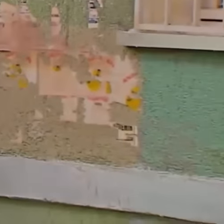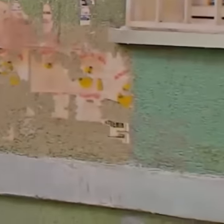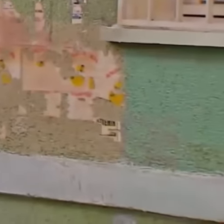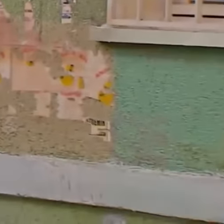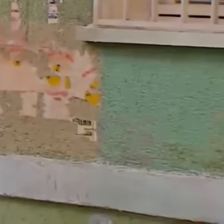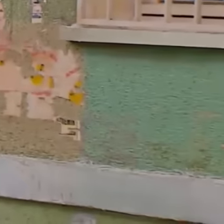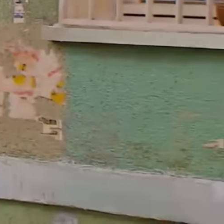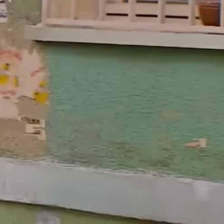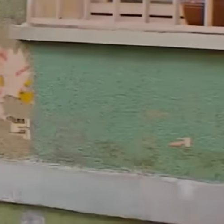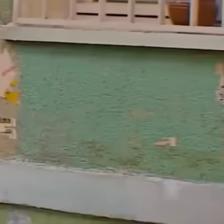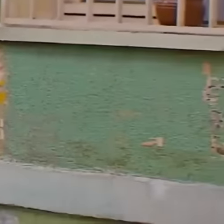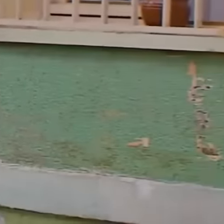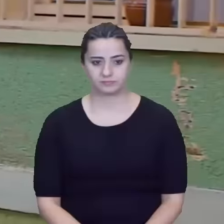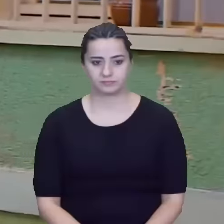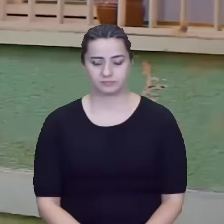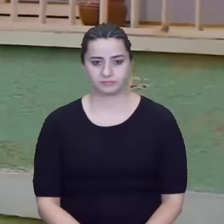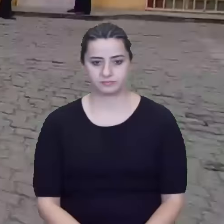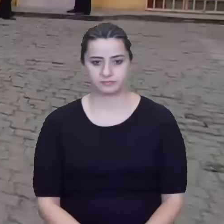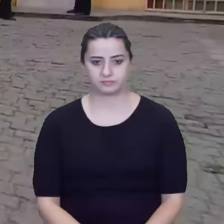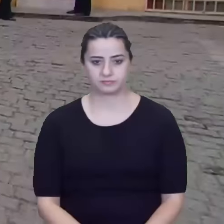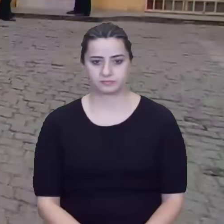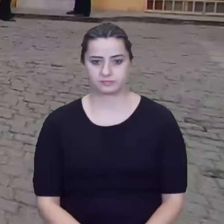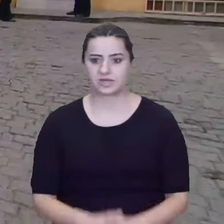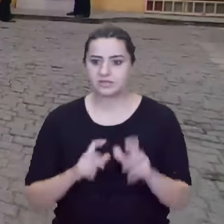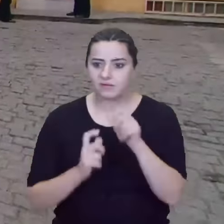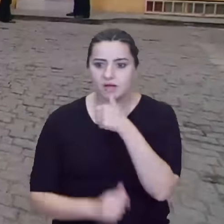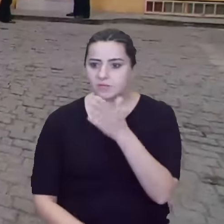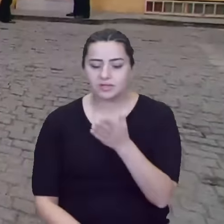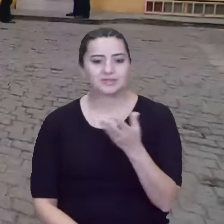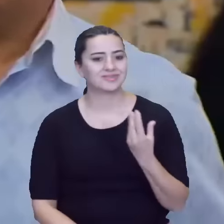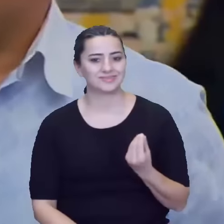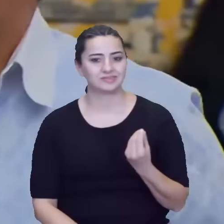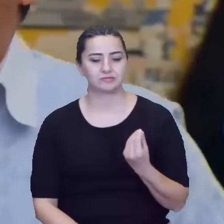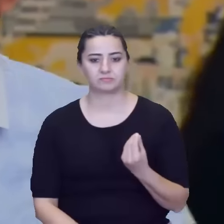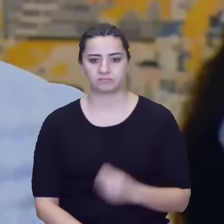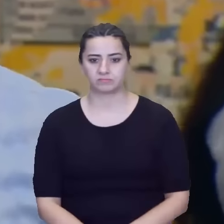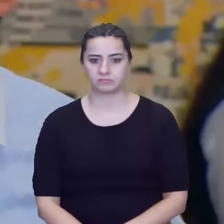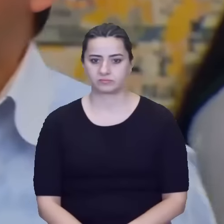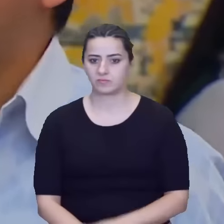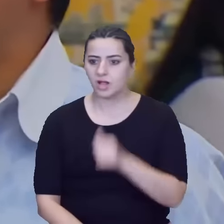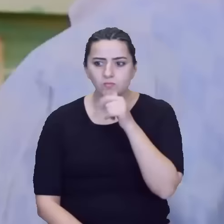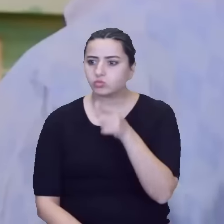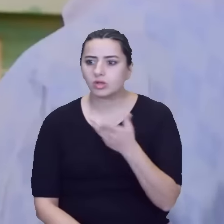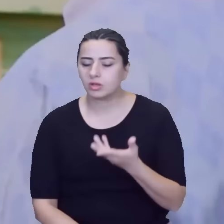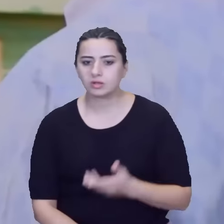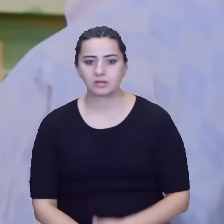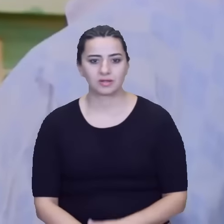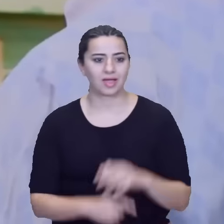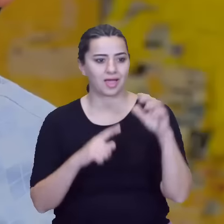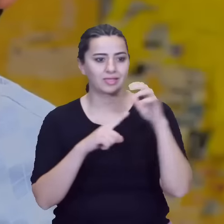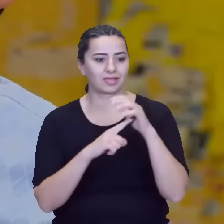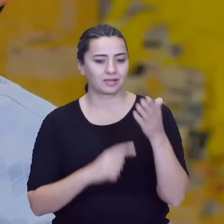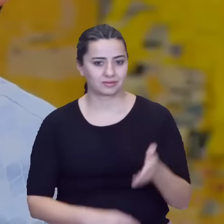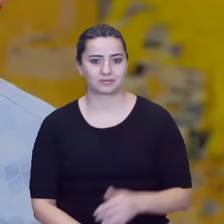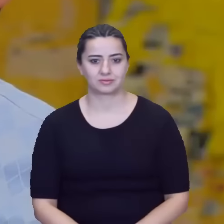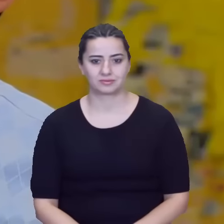kazan kapaklarından yapılmış antenle eve geliyor. Seyfi abi? Ha canım. Abi bu ne? Anten.